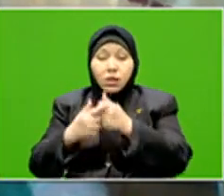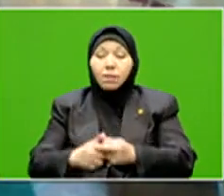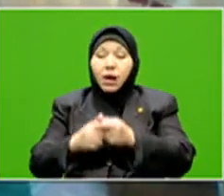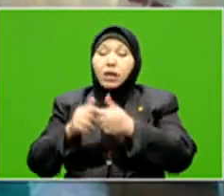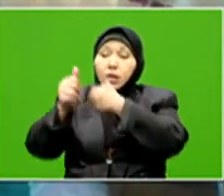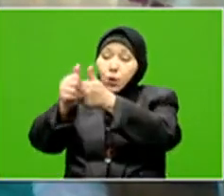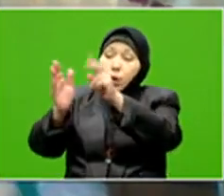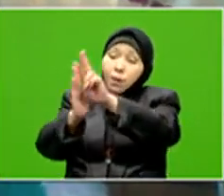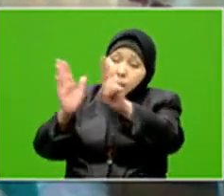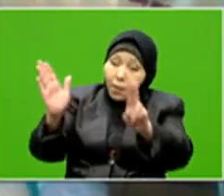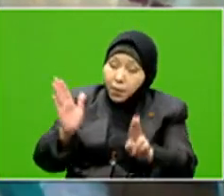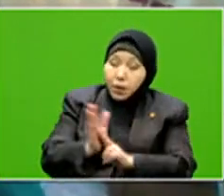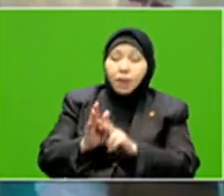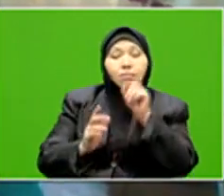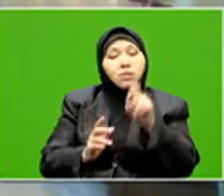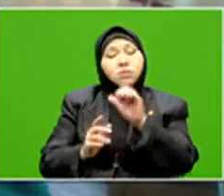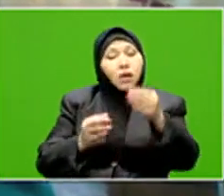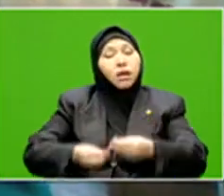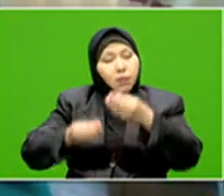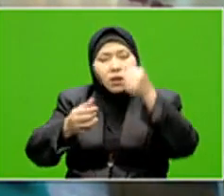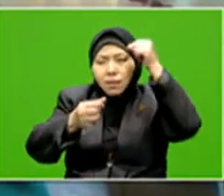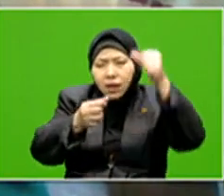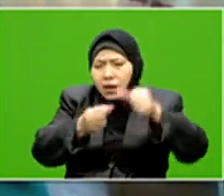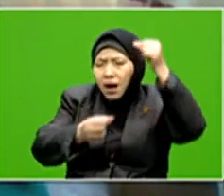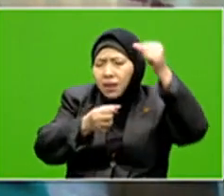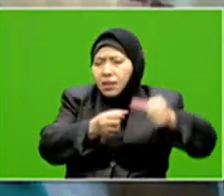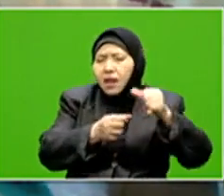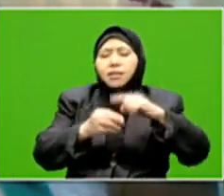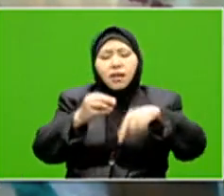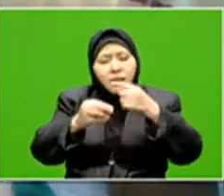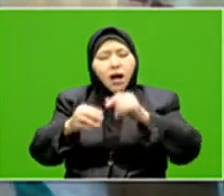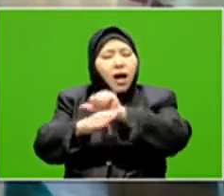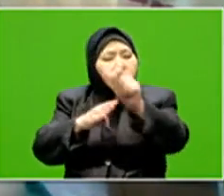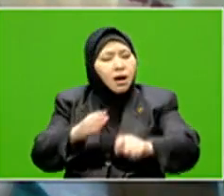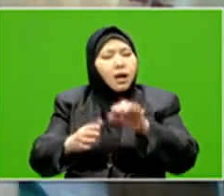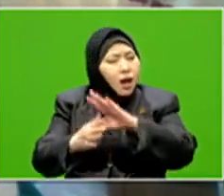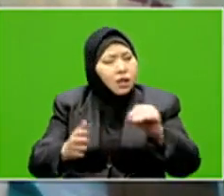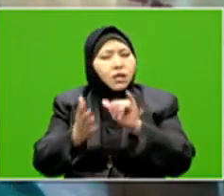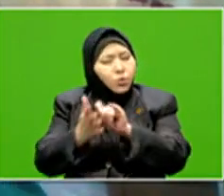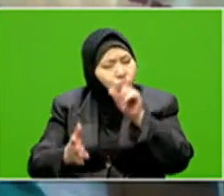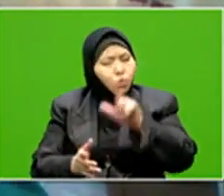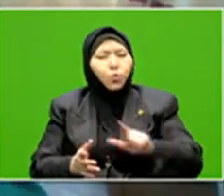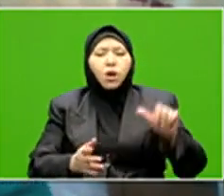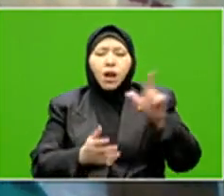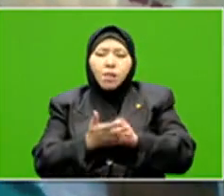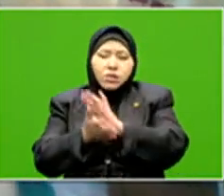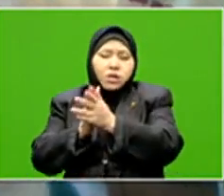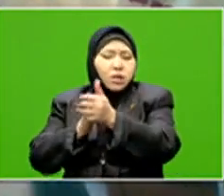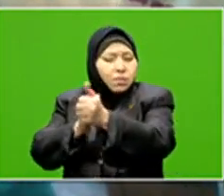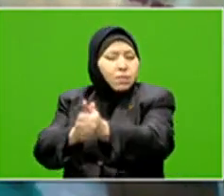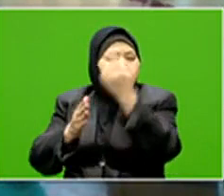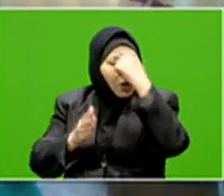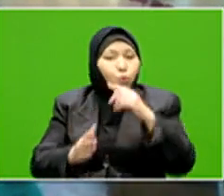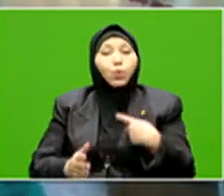daripada peraturannya, hendaklah diberikan peringatan tentang akhirat. Dan itulah yang insya-Allah akan menjadi bimbingan